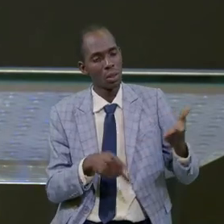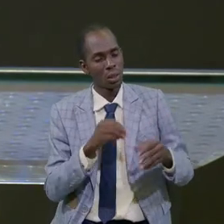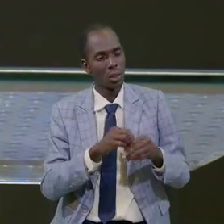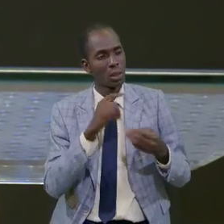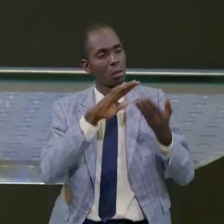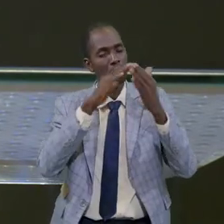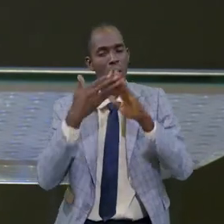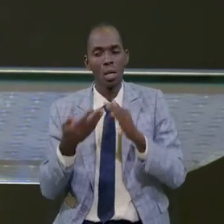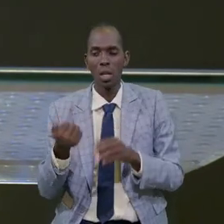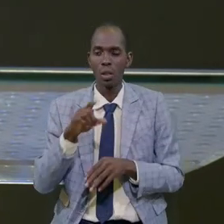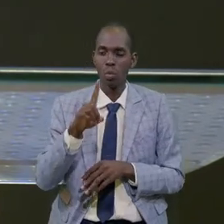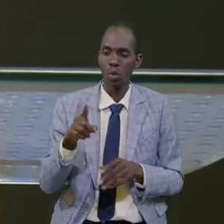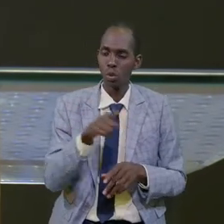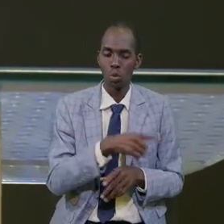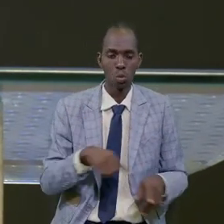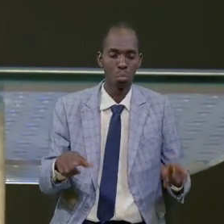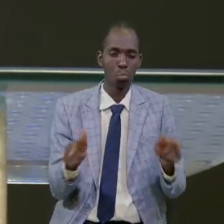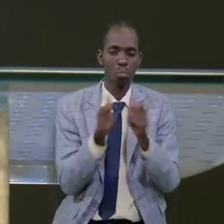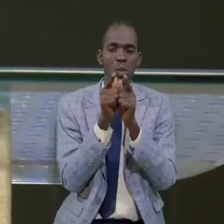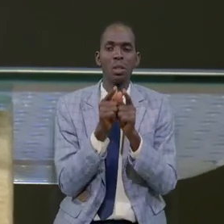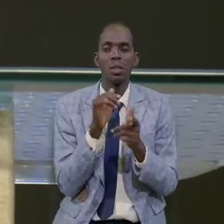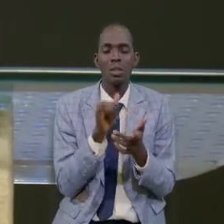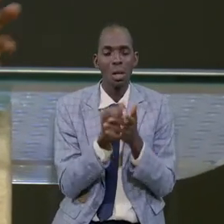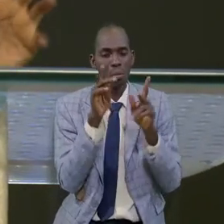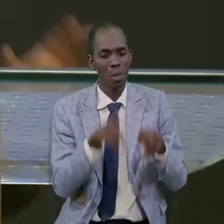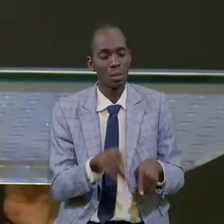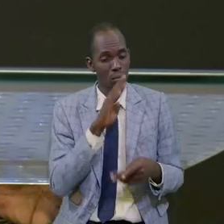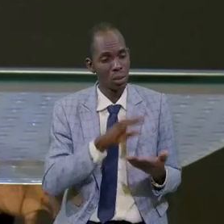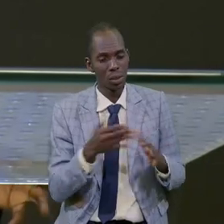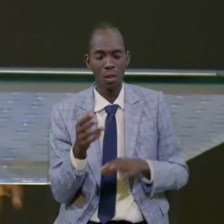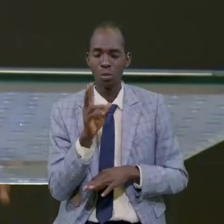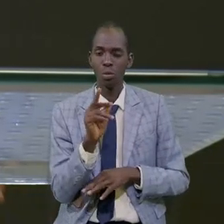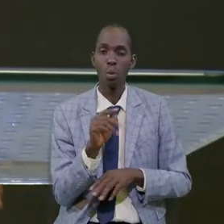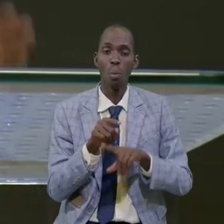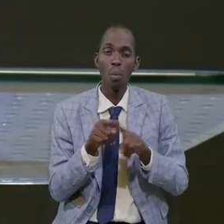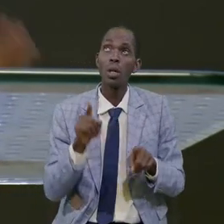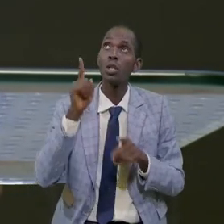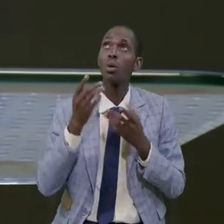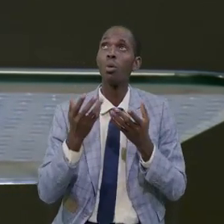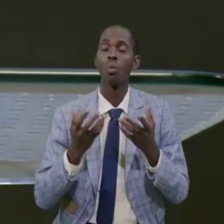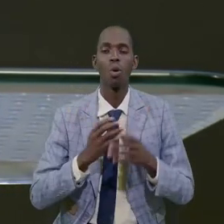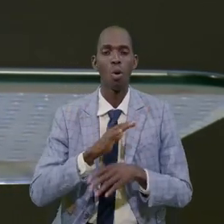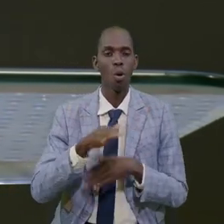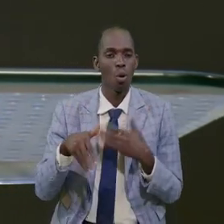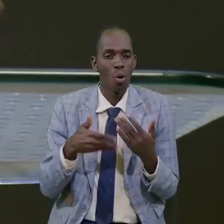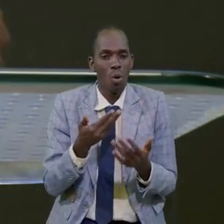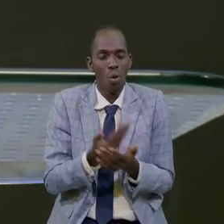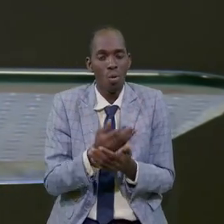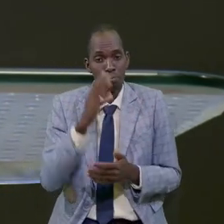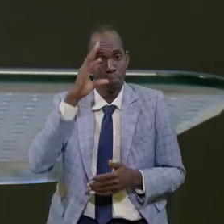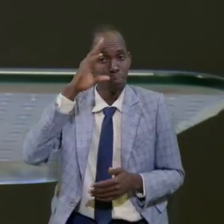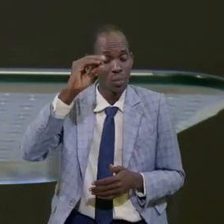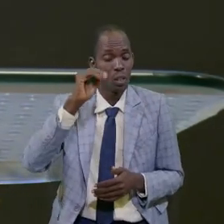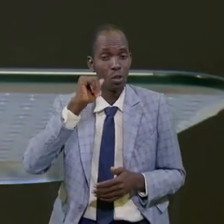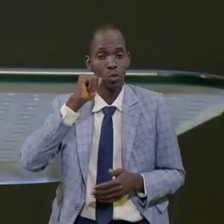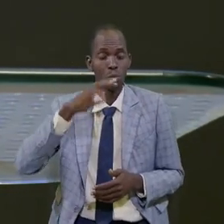que vous rencontrez, Dieu ne veut que personne périsse. Mais que tous les hommes, que tout le